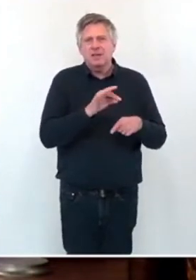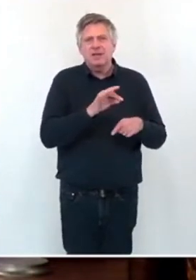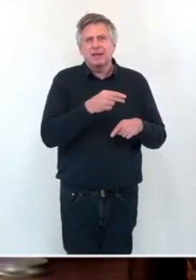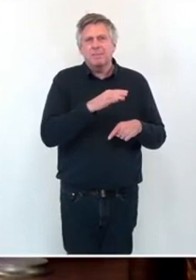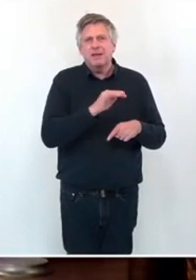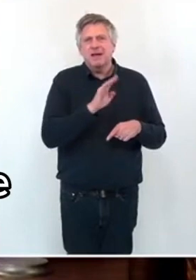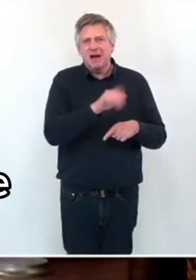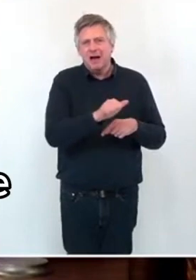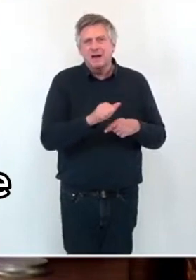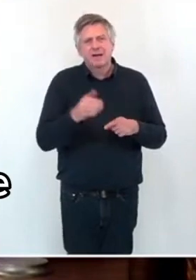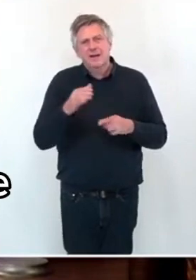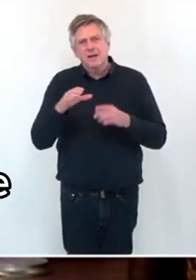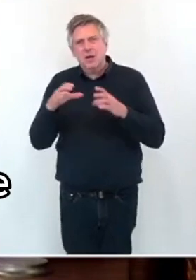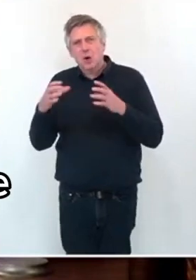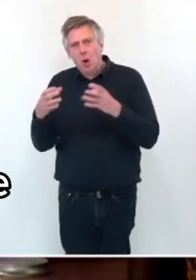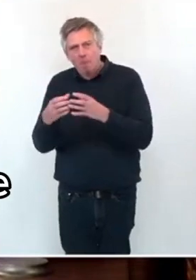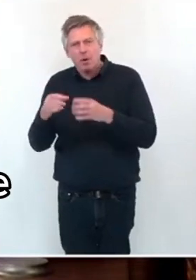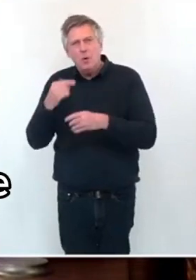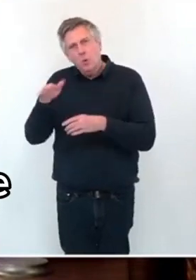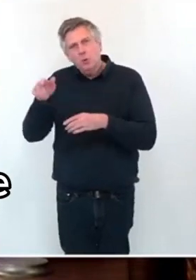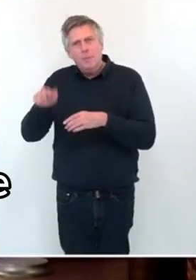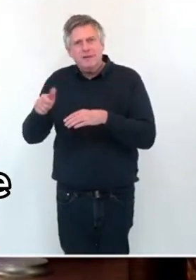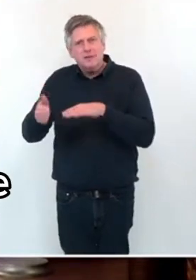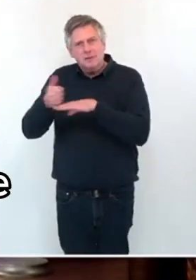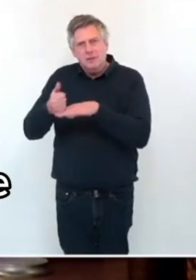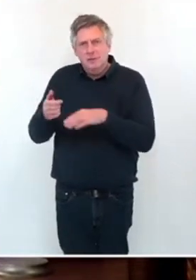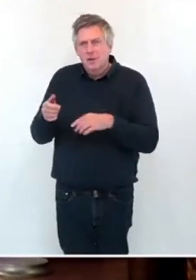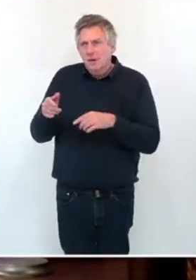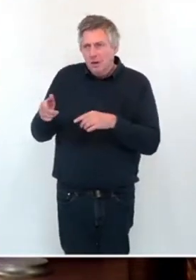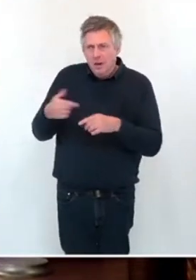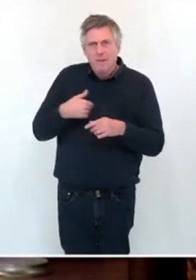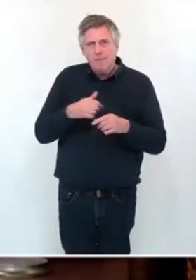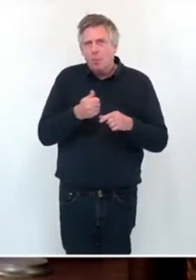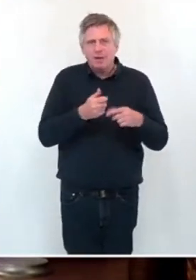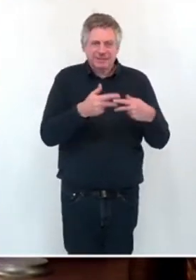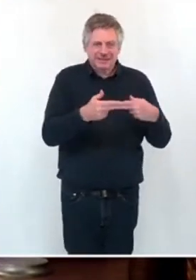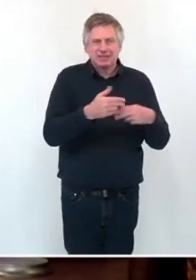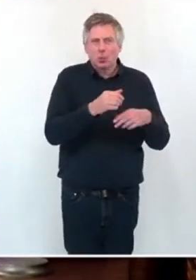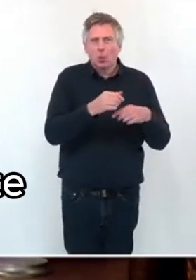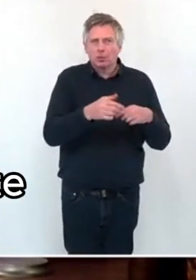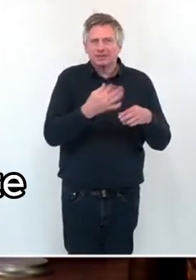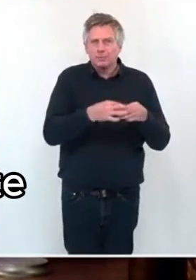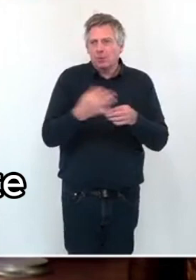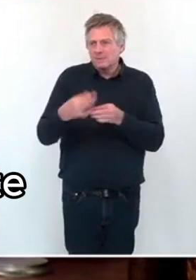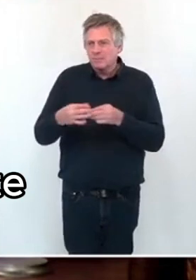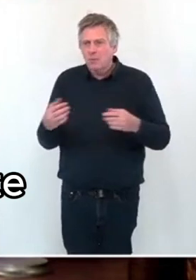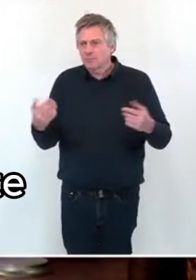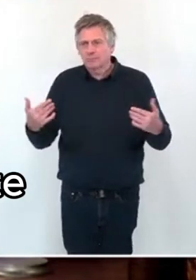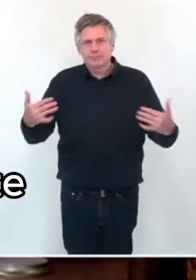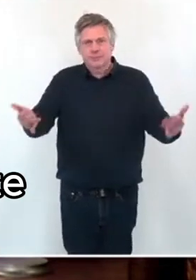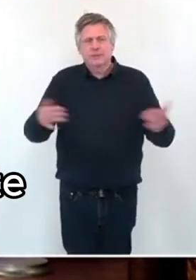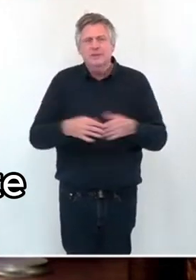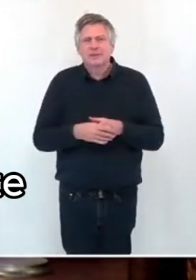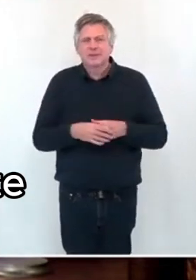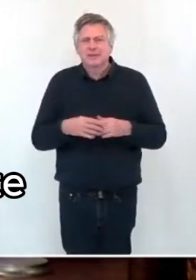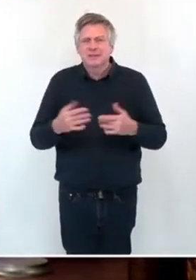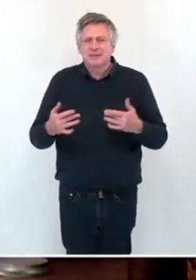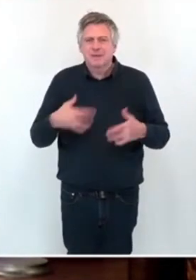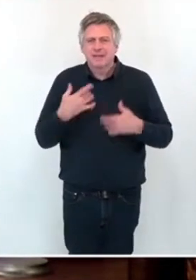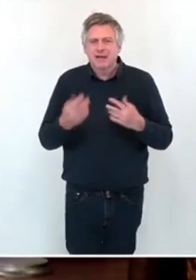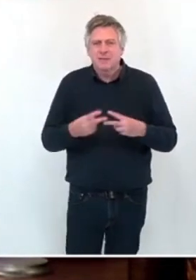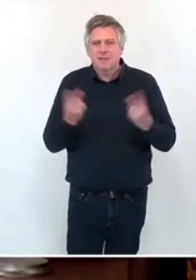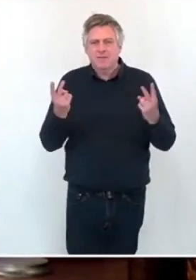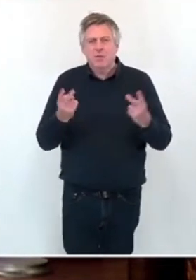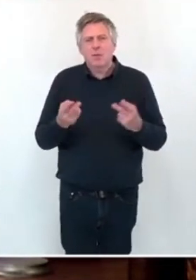réjouissons. Leur première saison effective débutera en septembre. Le soutien au spectacle vivant se manifeste